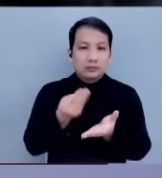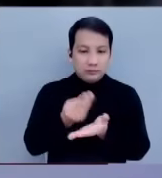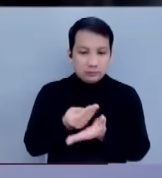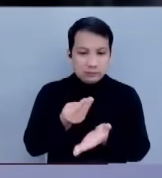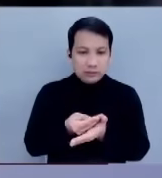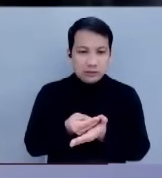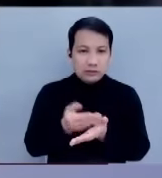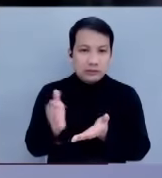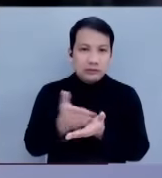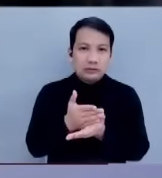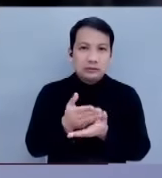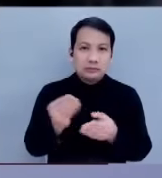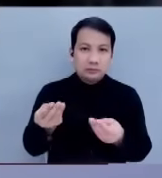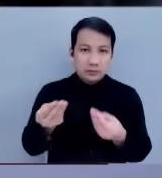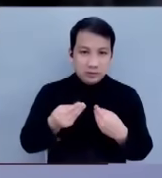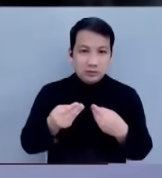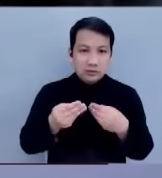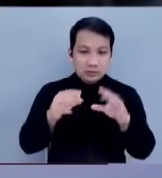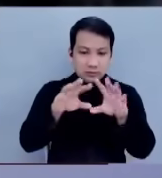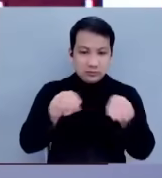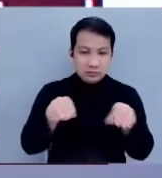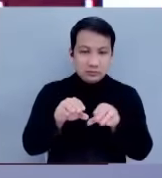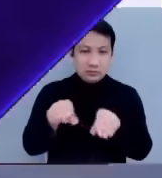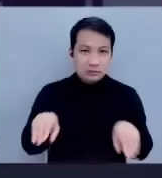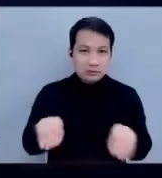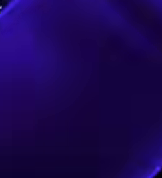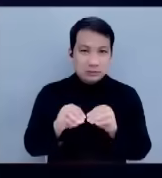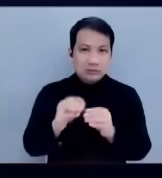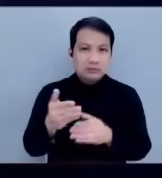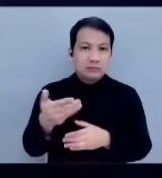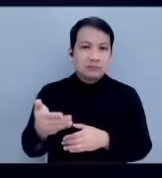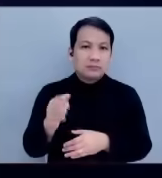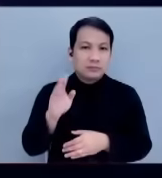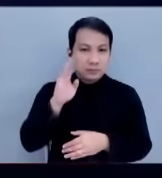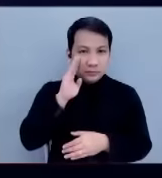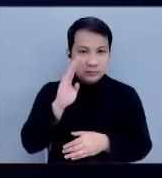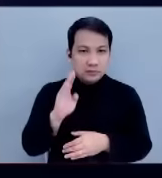Nasa frontline ng balitang yan si Brian Basa.